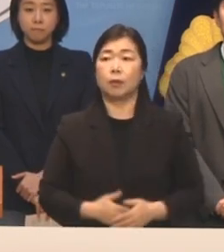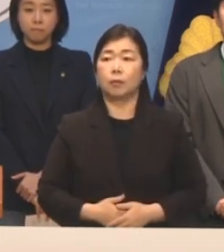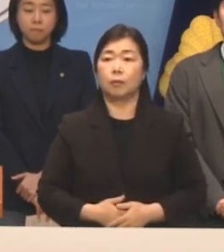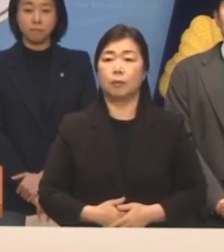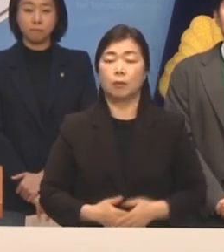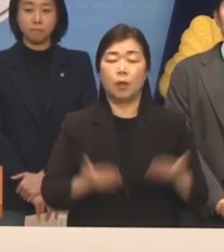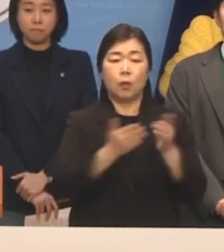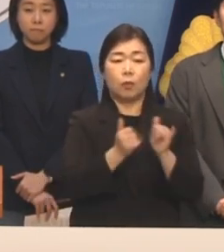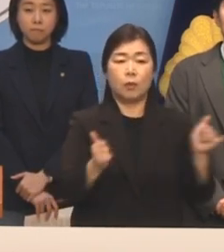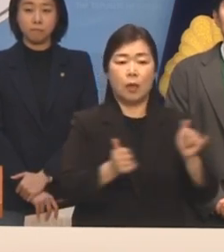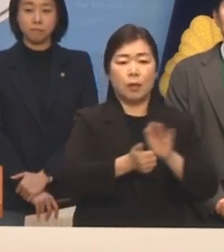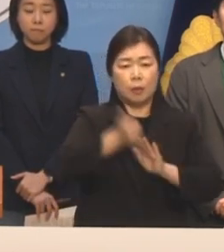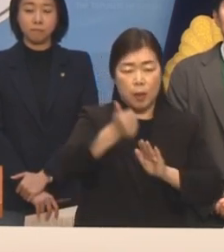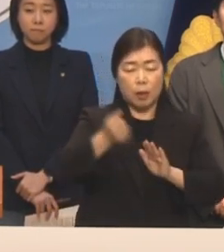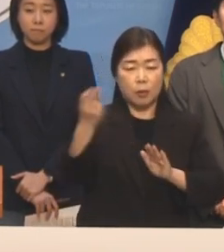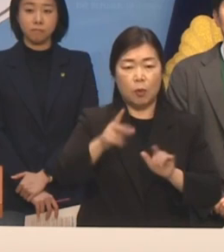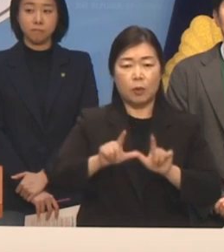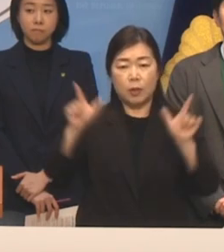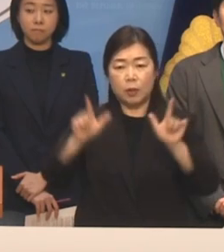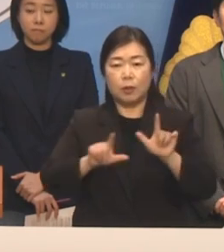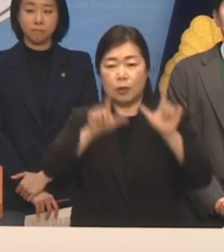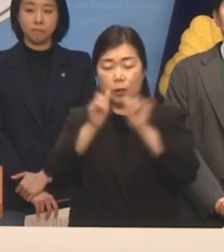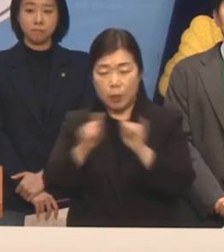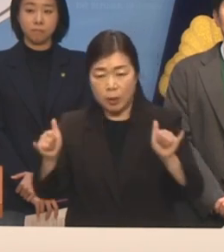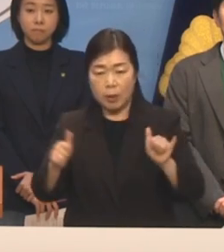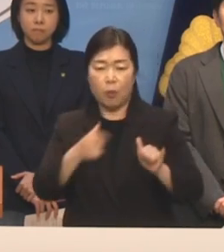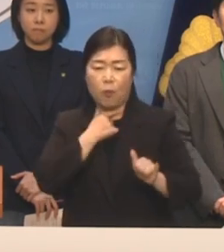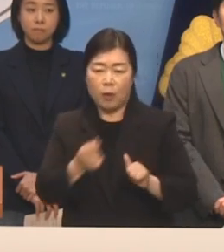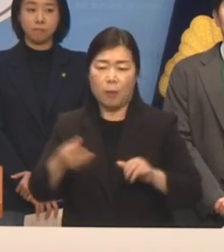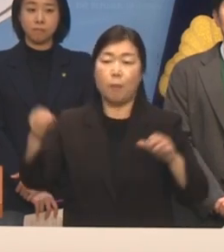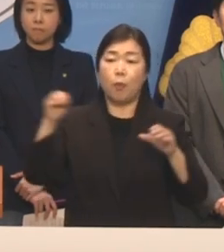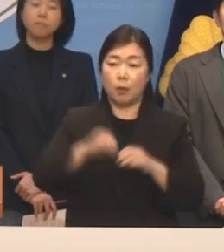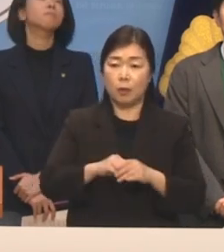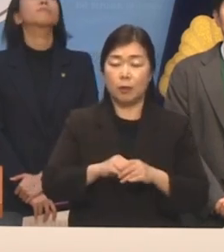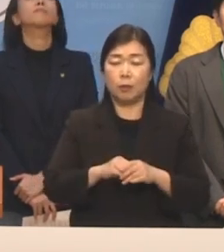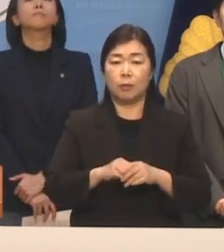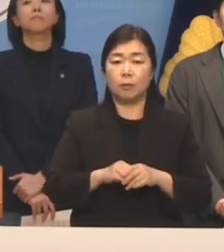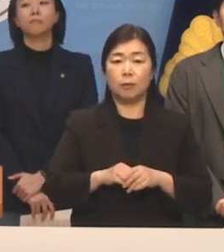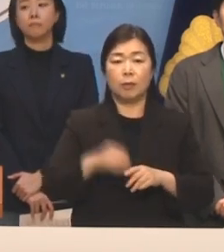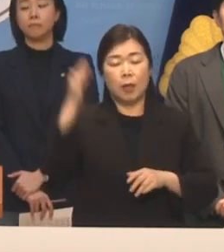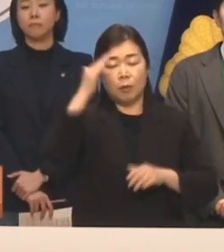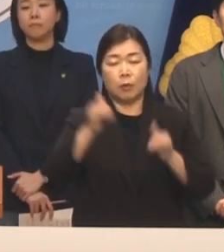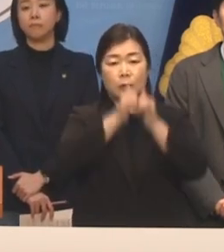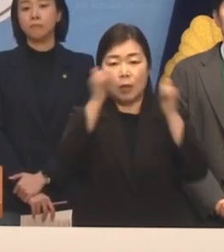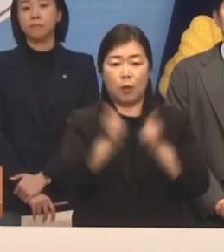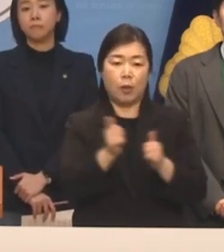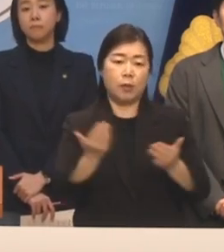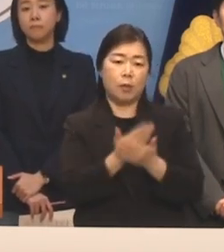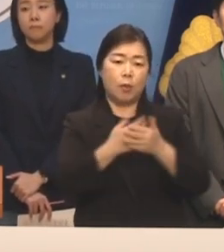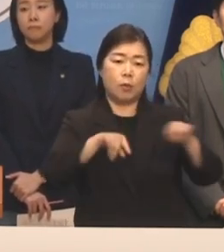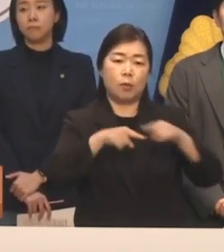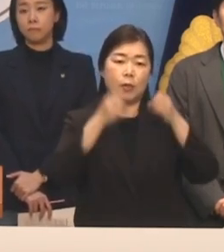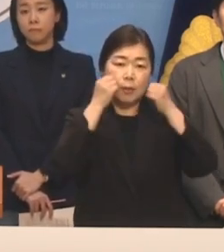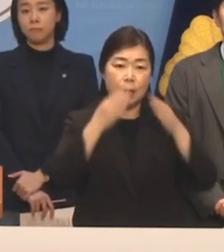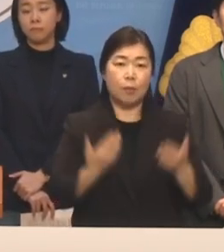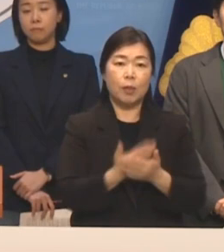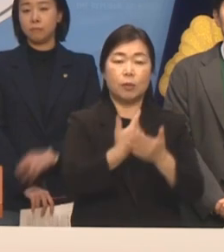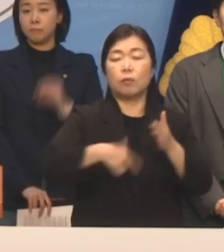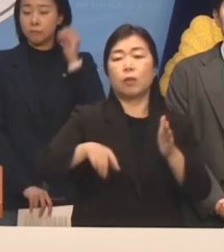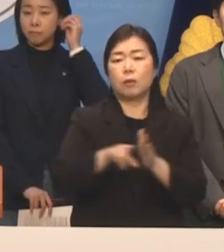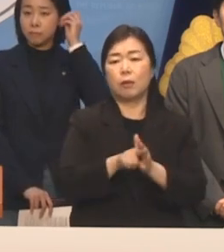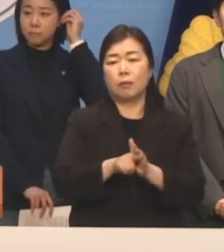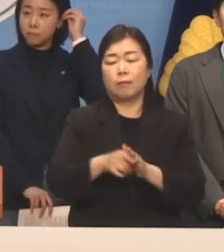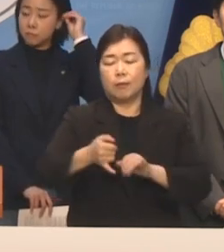희망과 기후시민의 염원을 모아 한국 사회의 복합위기 대응과 진보 정치의 새로운 도약을 위해 절박한